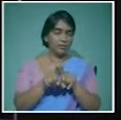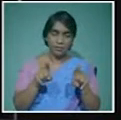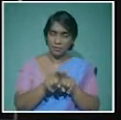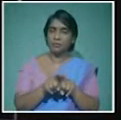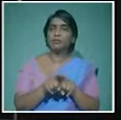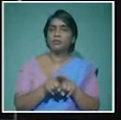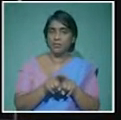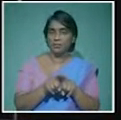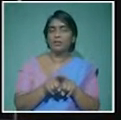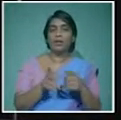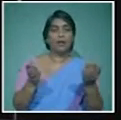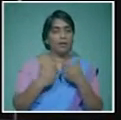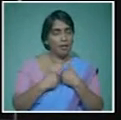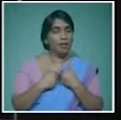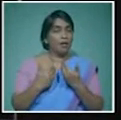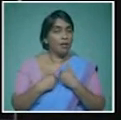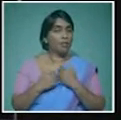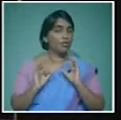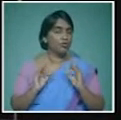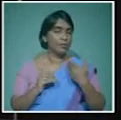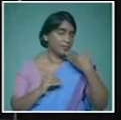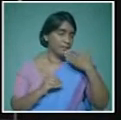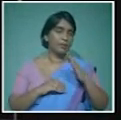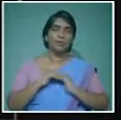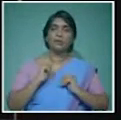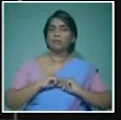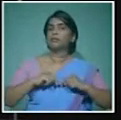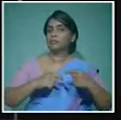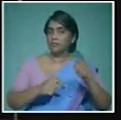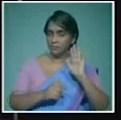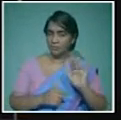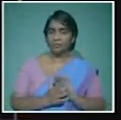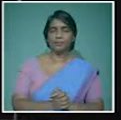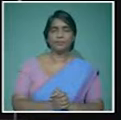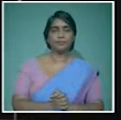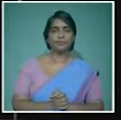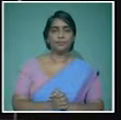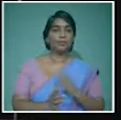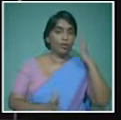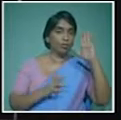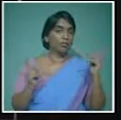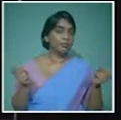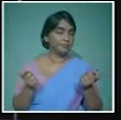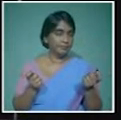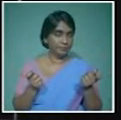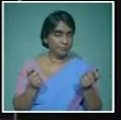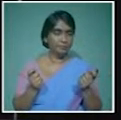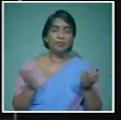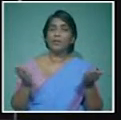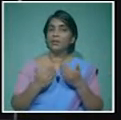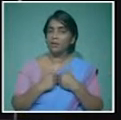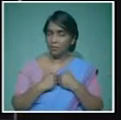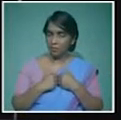ආකාරයටම අපිට සුදුසු ක්‍රමවේදයක් අනුගමනය කළ යුතුව තියෙනවා. ලෝක වෙළඳ පොලේ